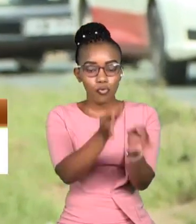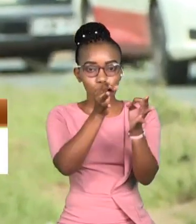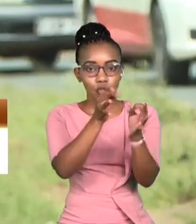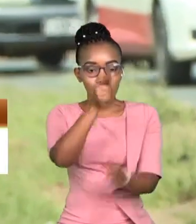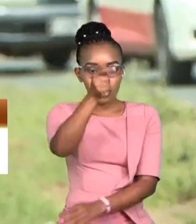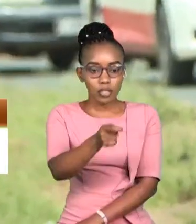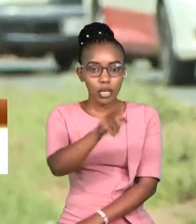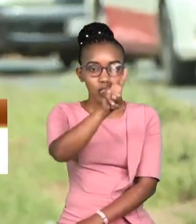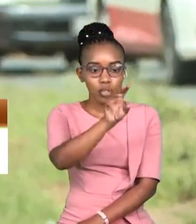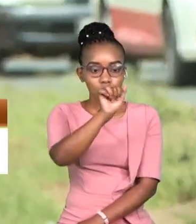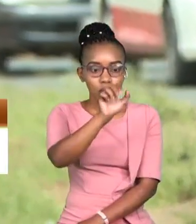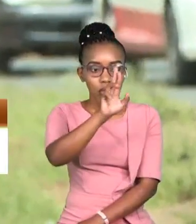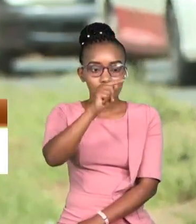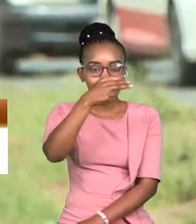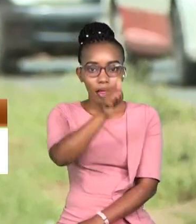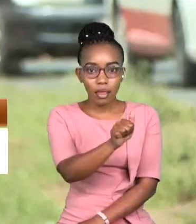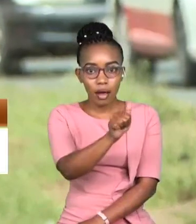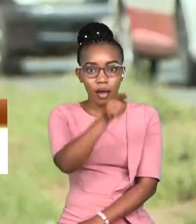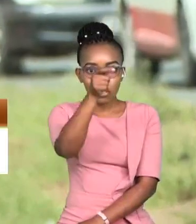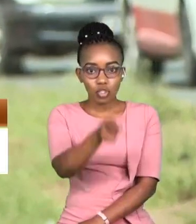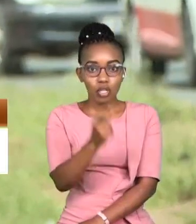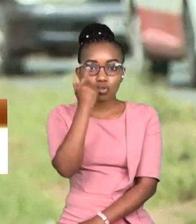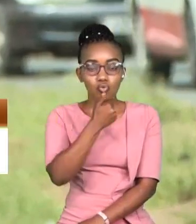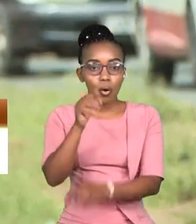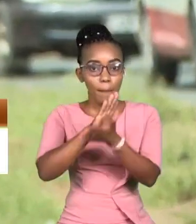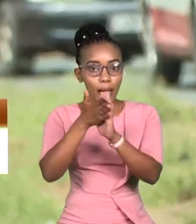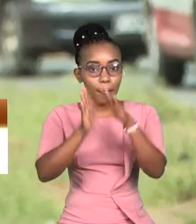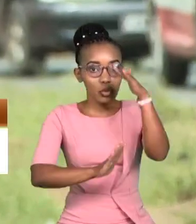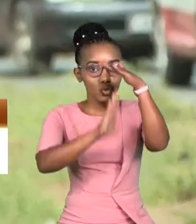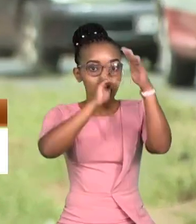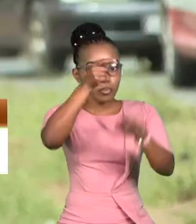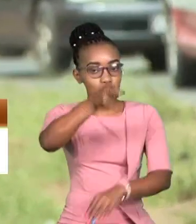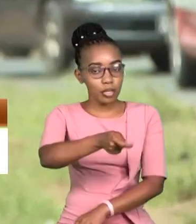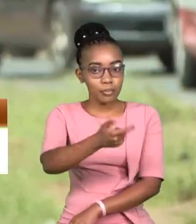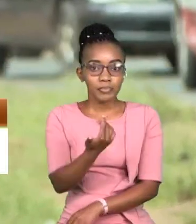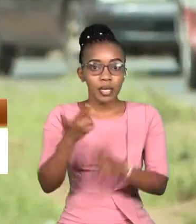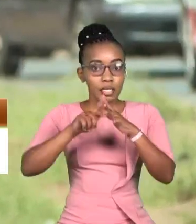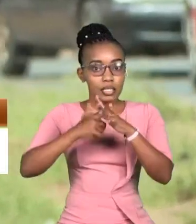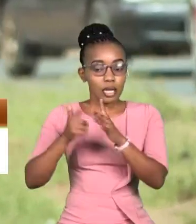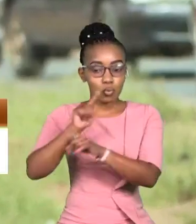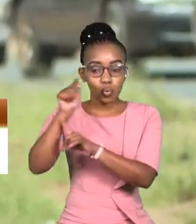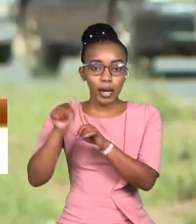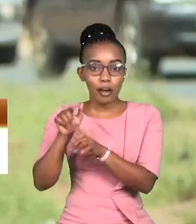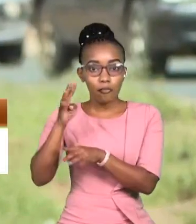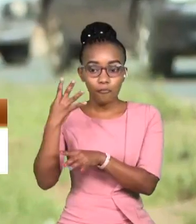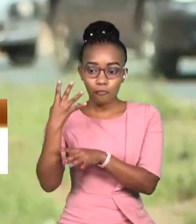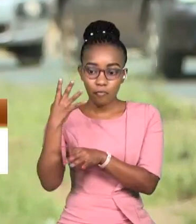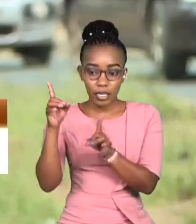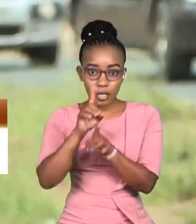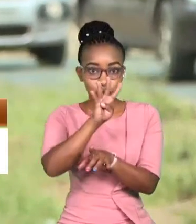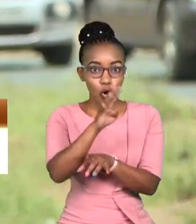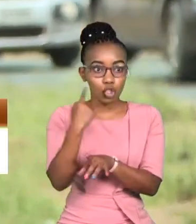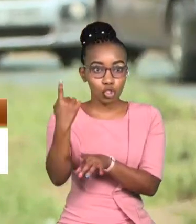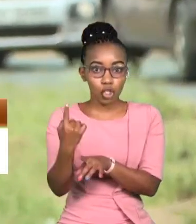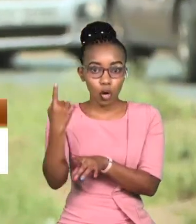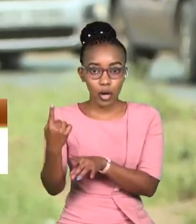Martha Koome kama jaji mkuu atakayechukua nafasi hiyo. Ikumbukwe kuwa safari hii ilianza tarehe 4 Januari mwaka huu